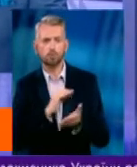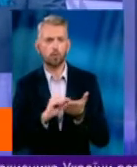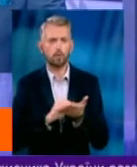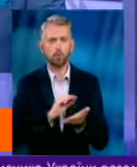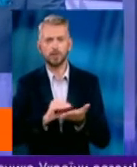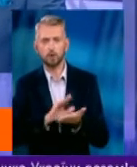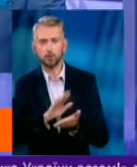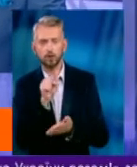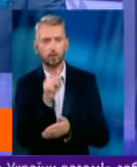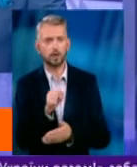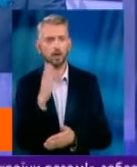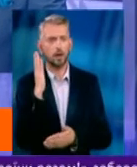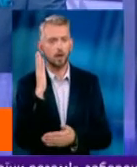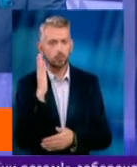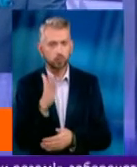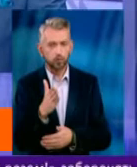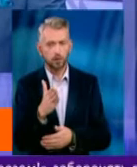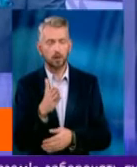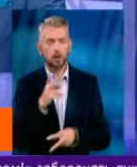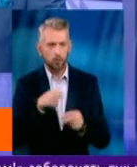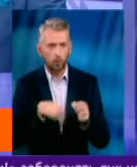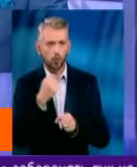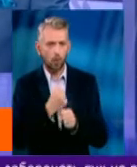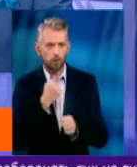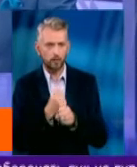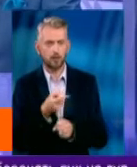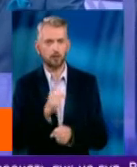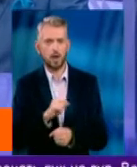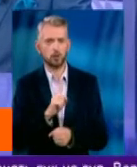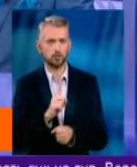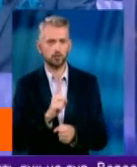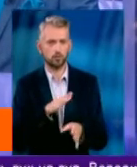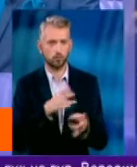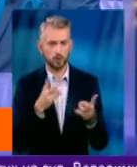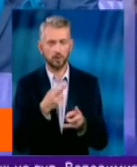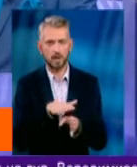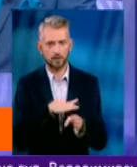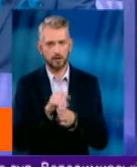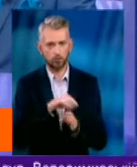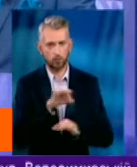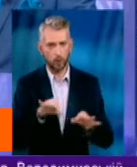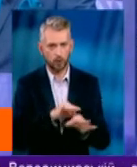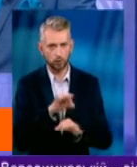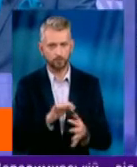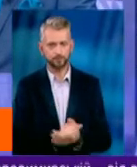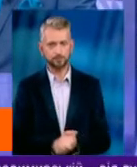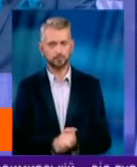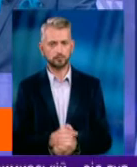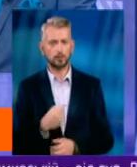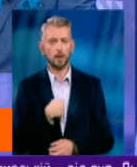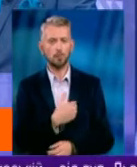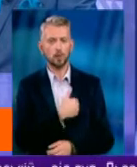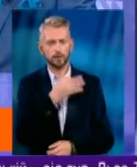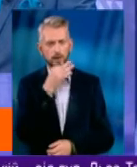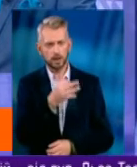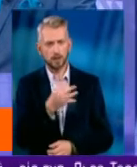він однозначно буде дороблювати ці роботи, які потрібно для реалізації цього проєкту. Я би хотів сказати,